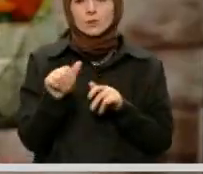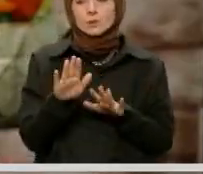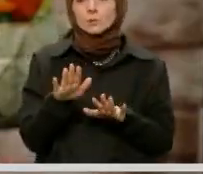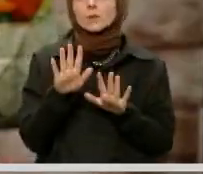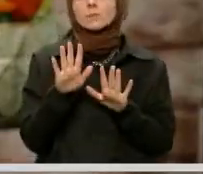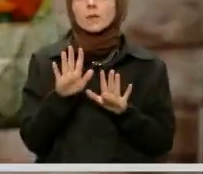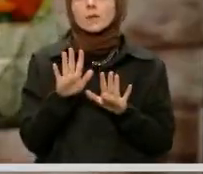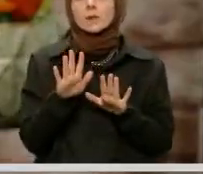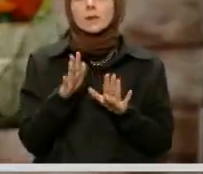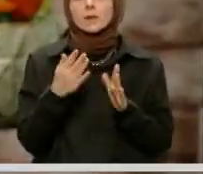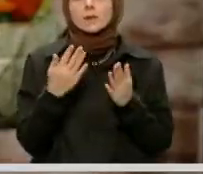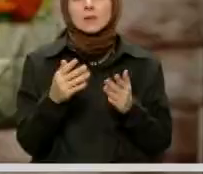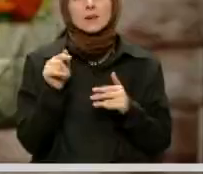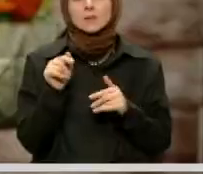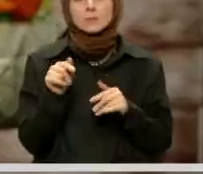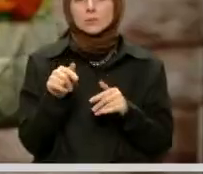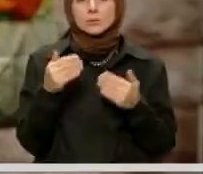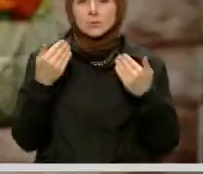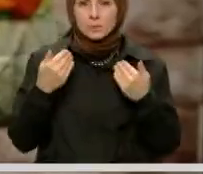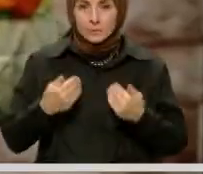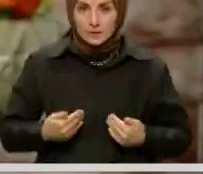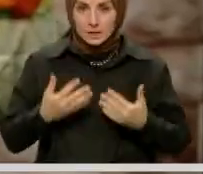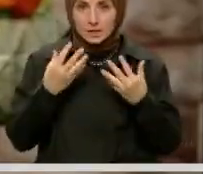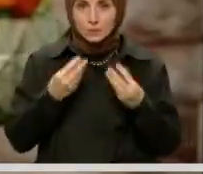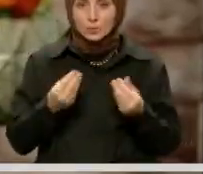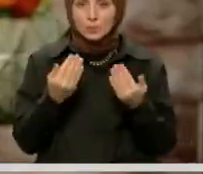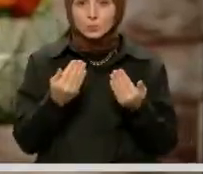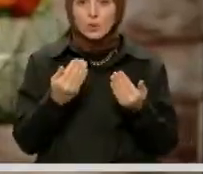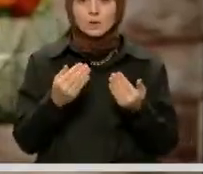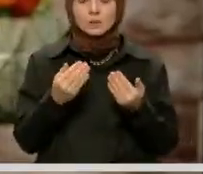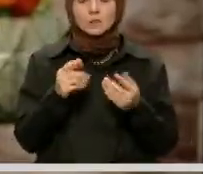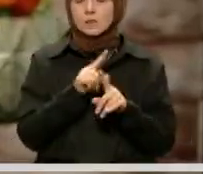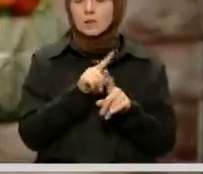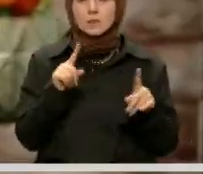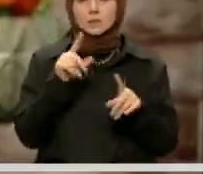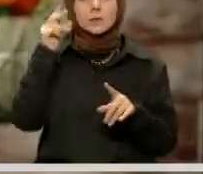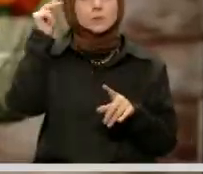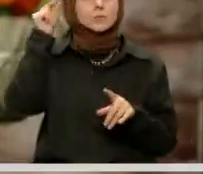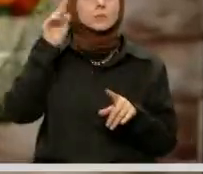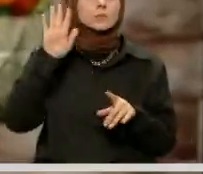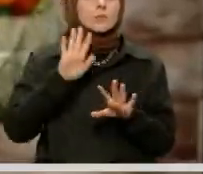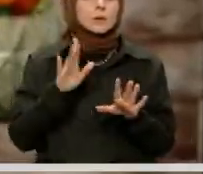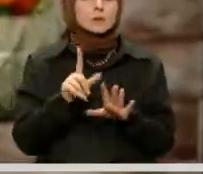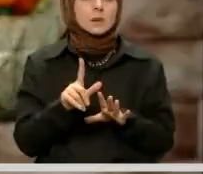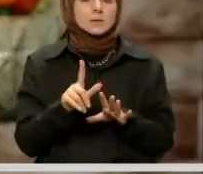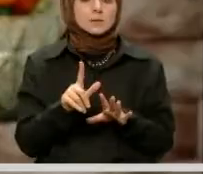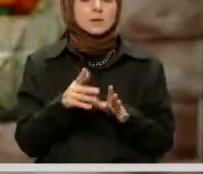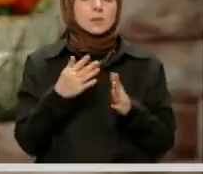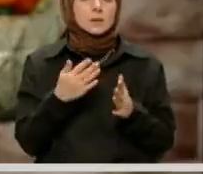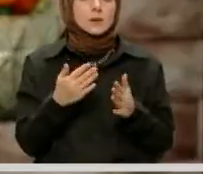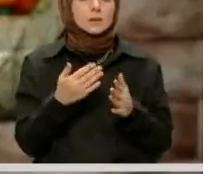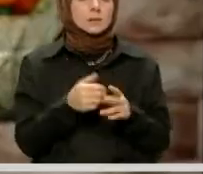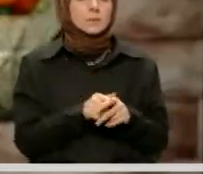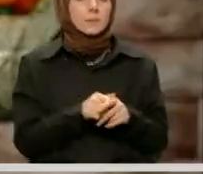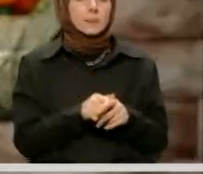değil. Yani bu fiili duayı asla unutmamak gerekiyor. Sözlü dualarımızı, kavli dualarımızı, fiili